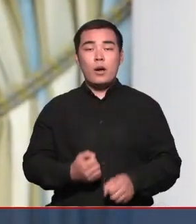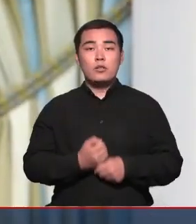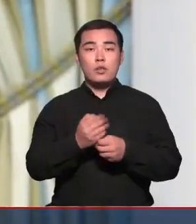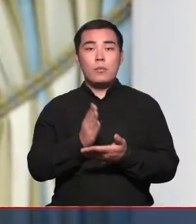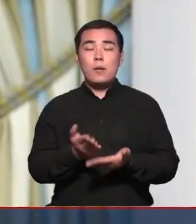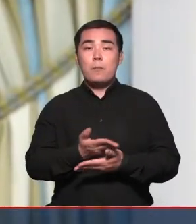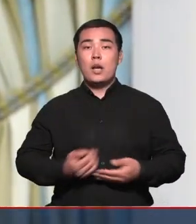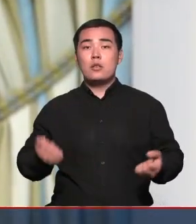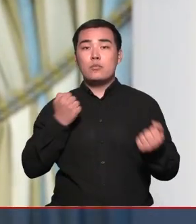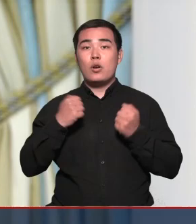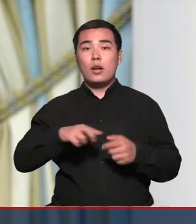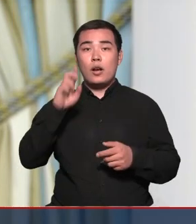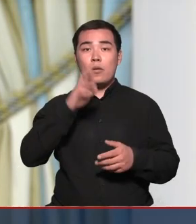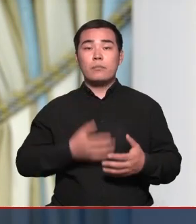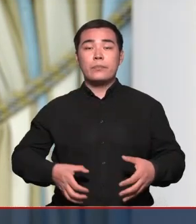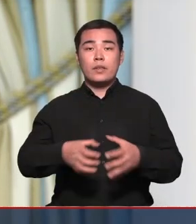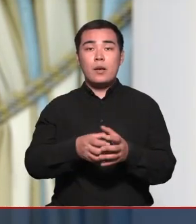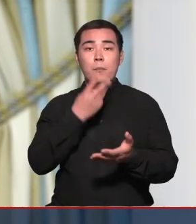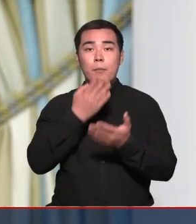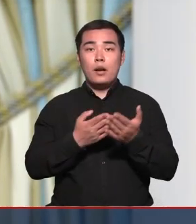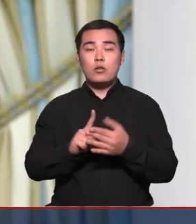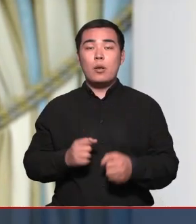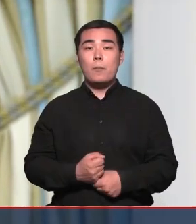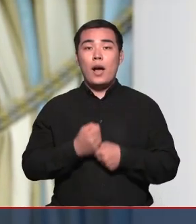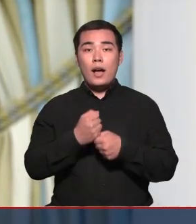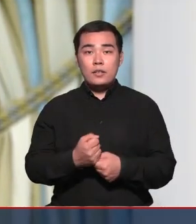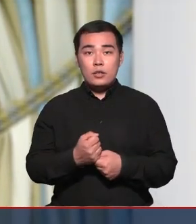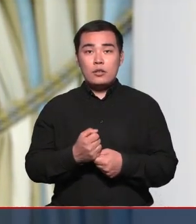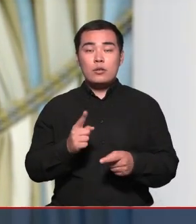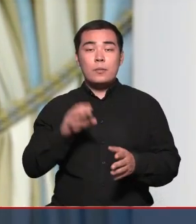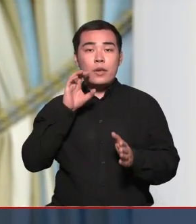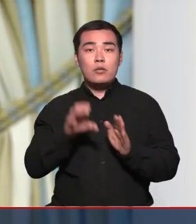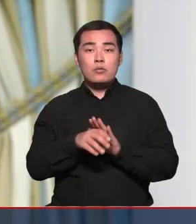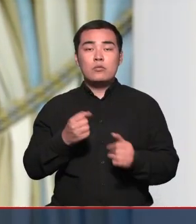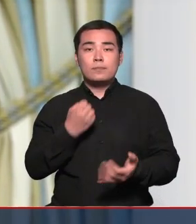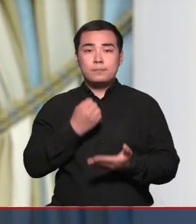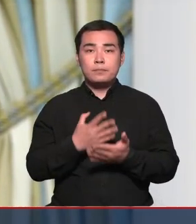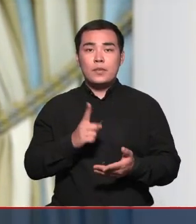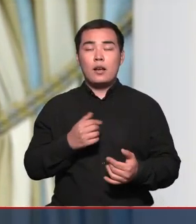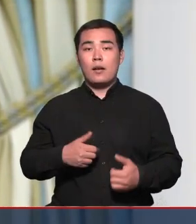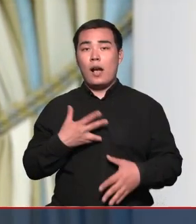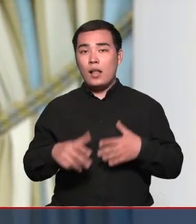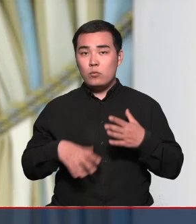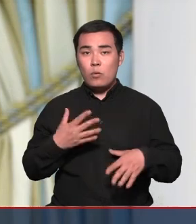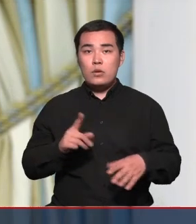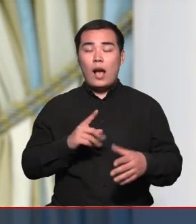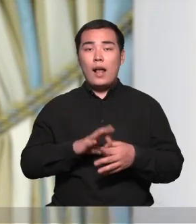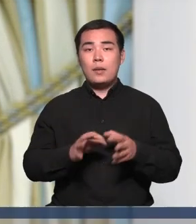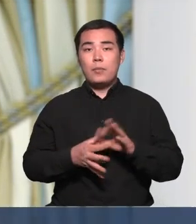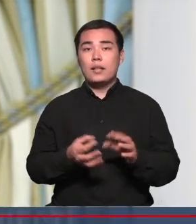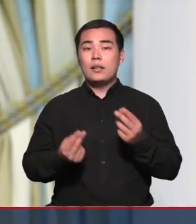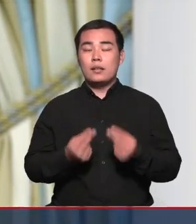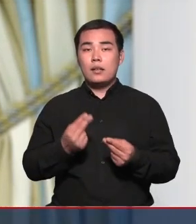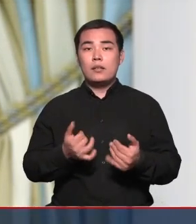спортшылар мемлекет тарапынан көрсетілген қолдаудың нәтижесінде тыңғылықты дайындық жасап, олимпиада